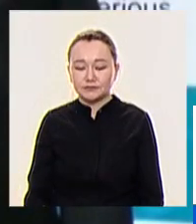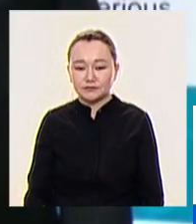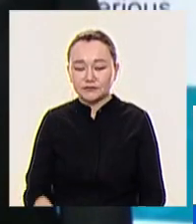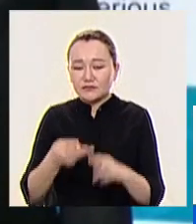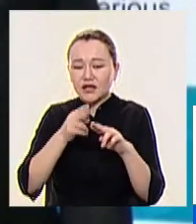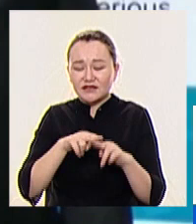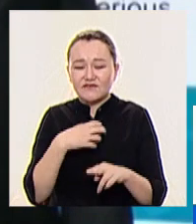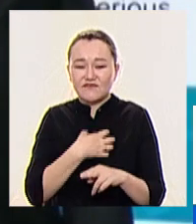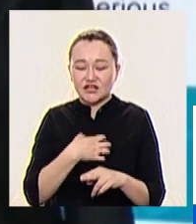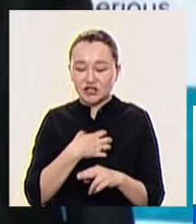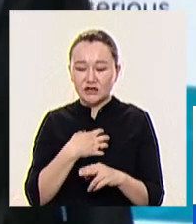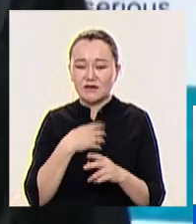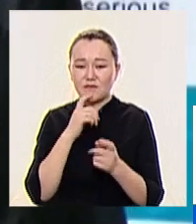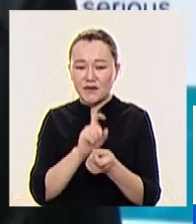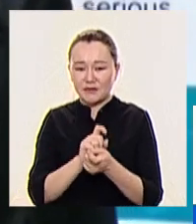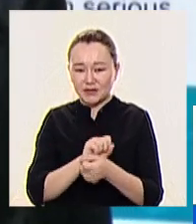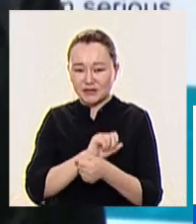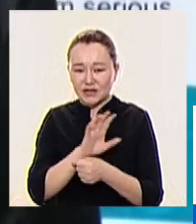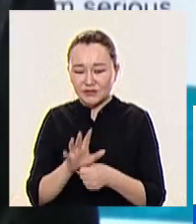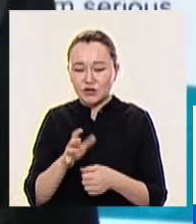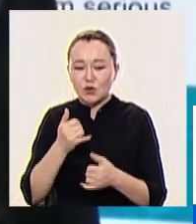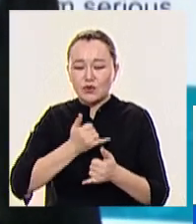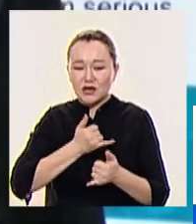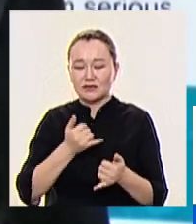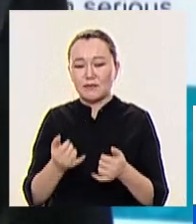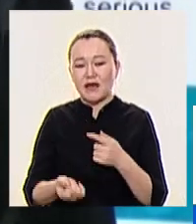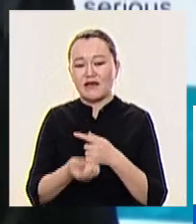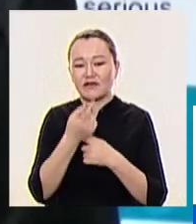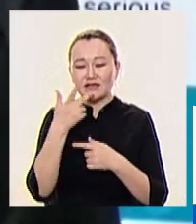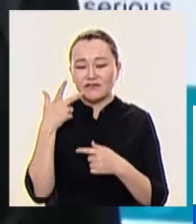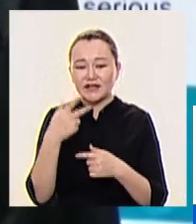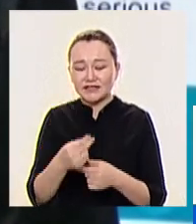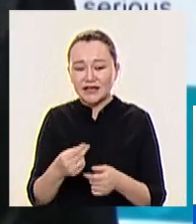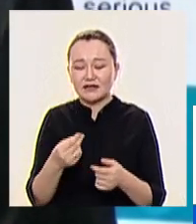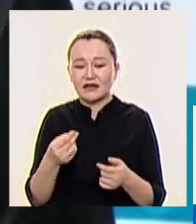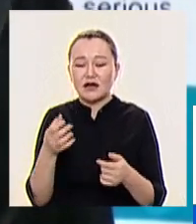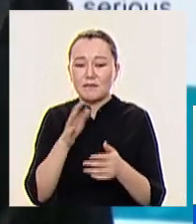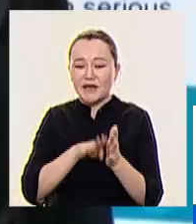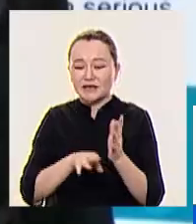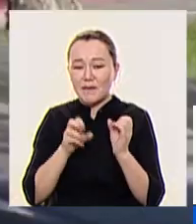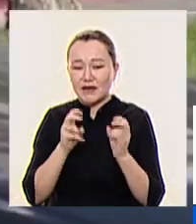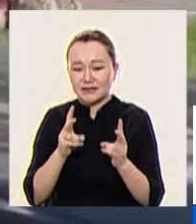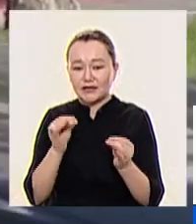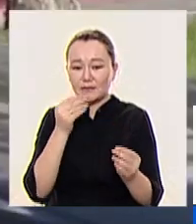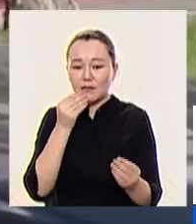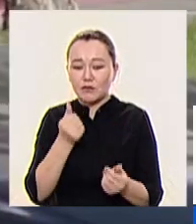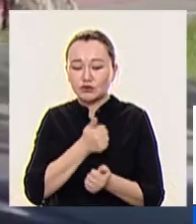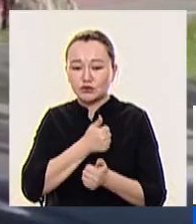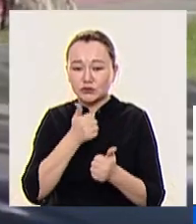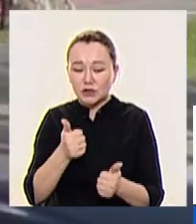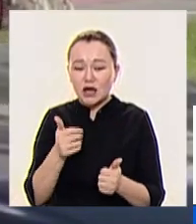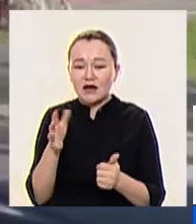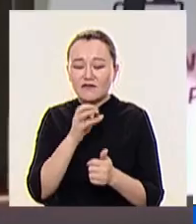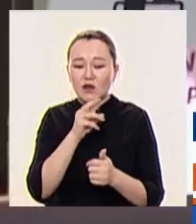Это важная веха в нашей борьбе с коронавирусом. У нас наконец появилась вакцина, которая безопасна и эффективна. А во